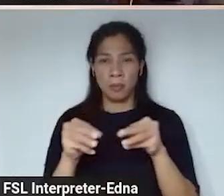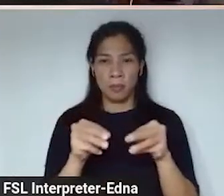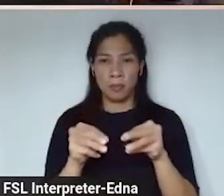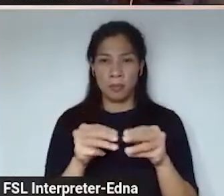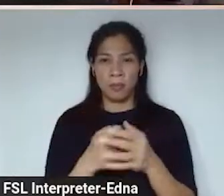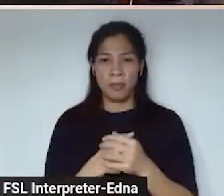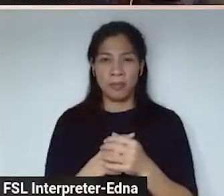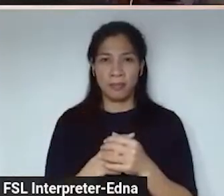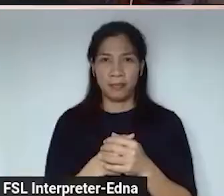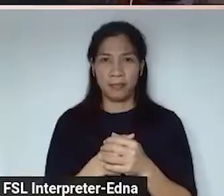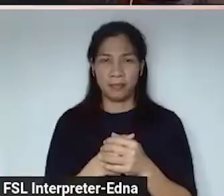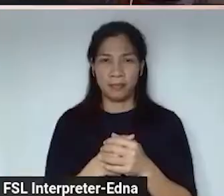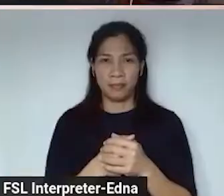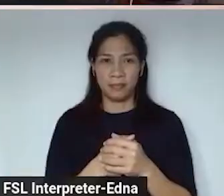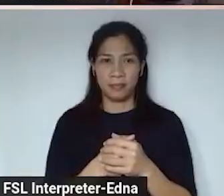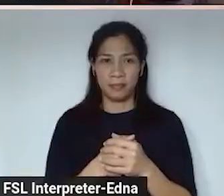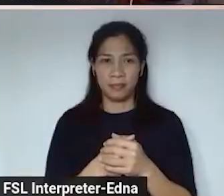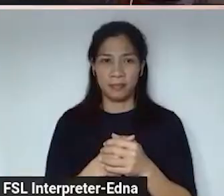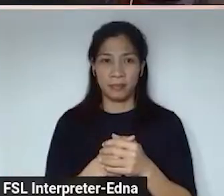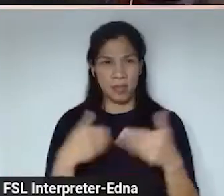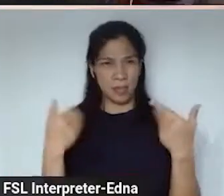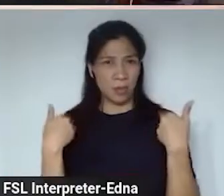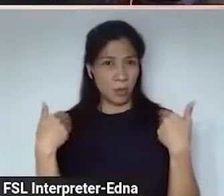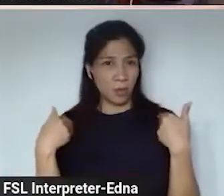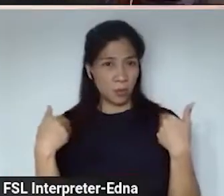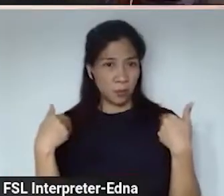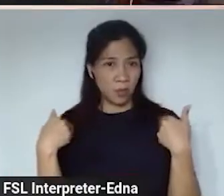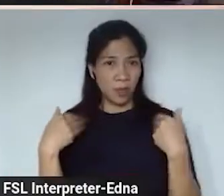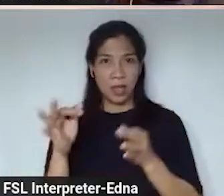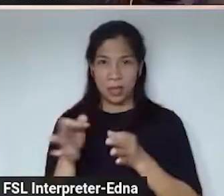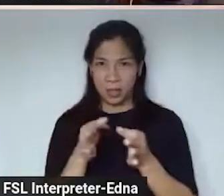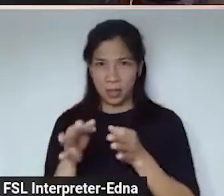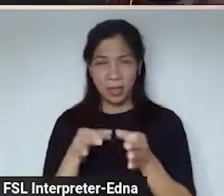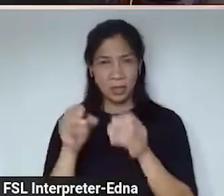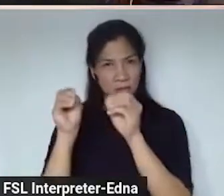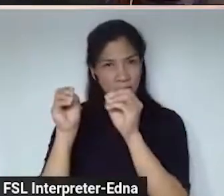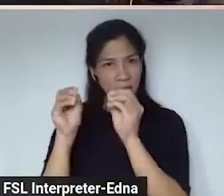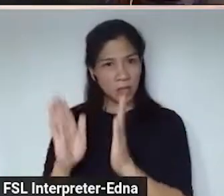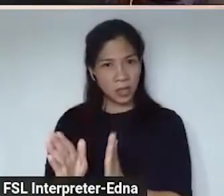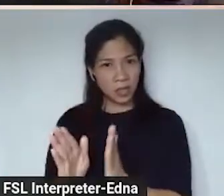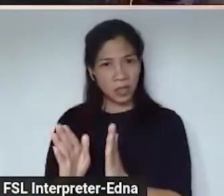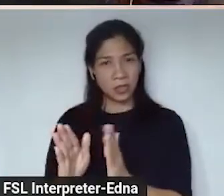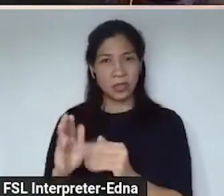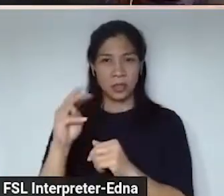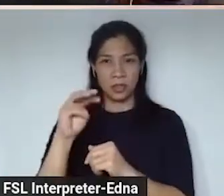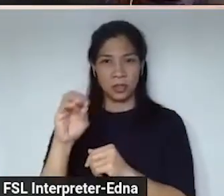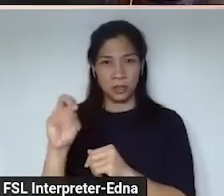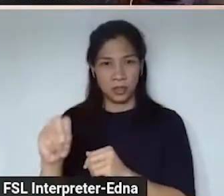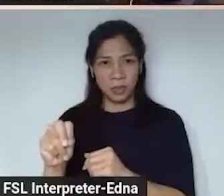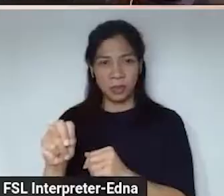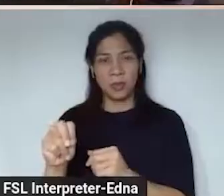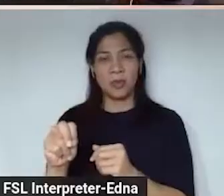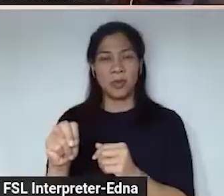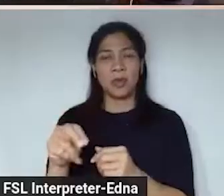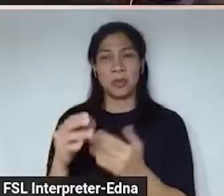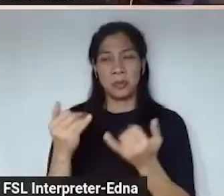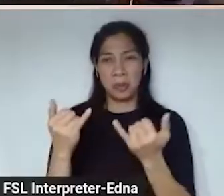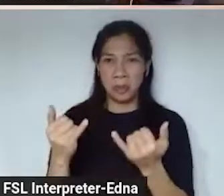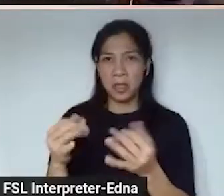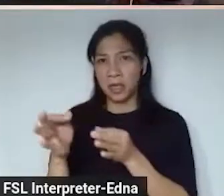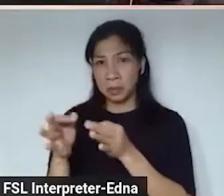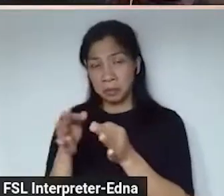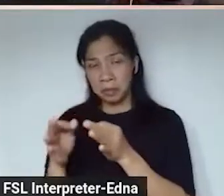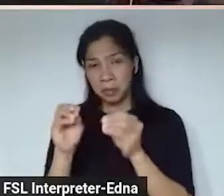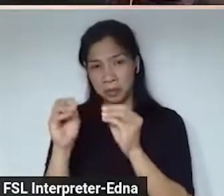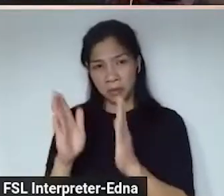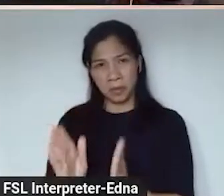Nagkaroon ba ng explanation or sa teacher mo? Parang, Simon, kaya na siya ganito ngayon kasi he is in this kind